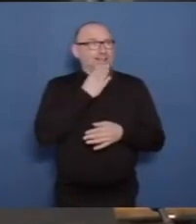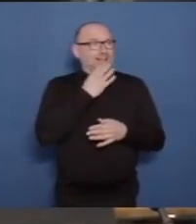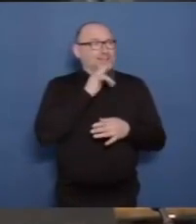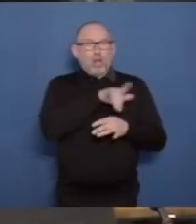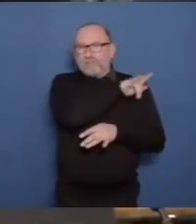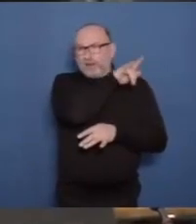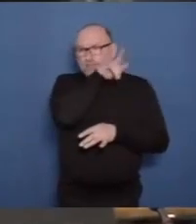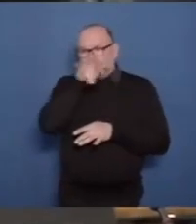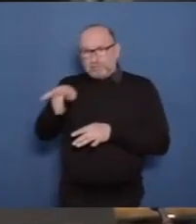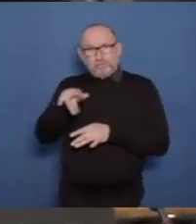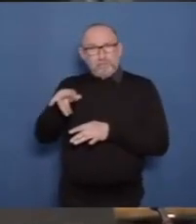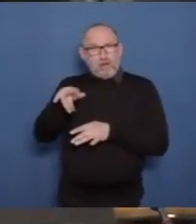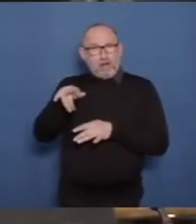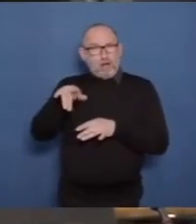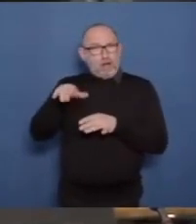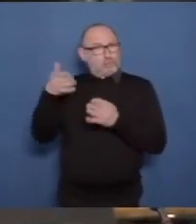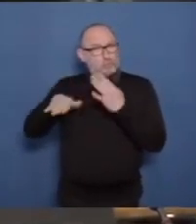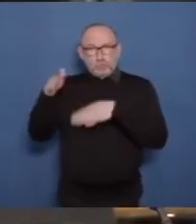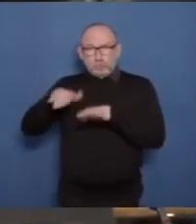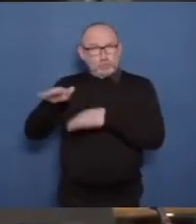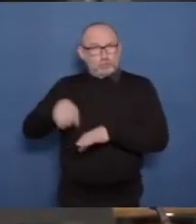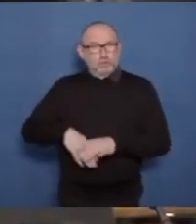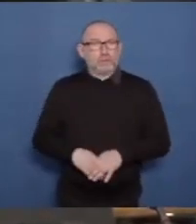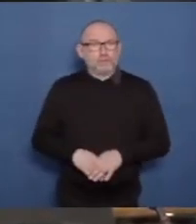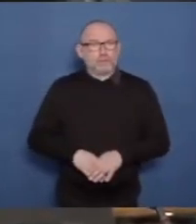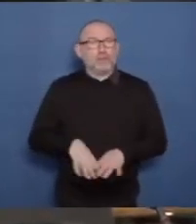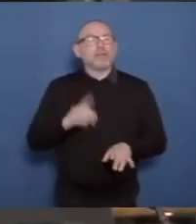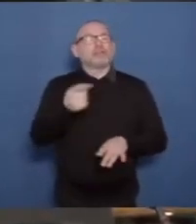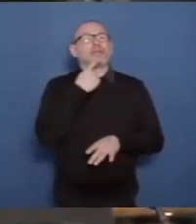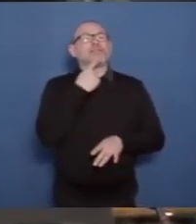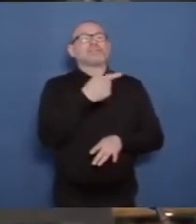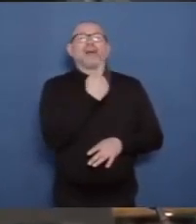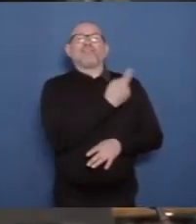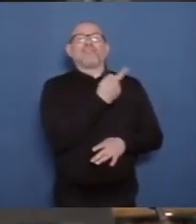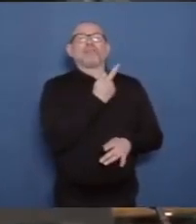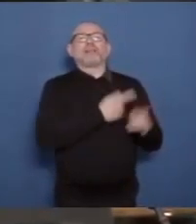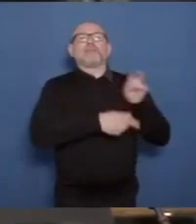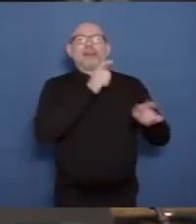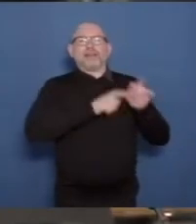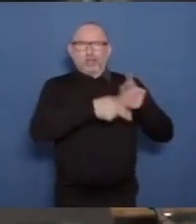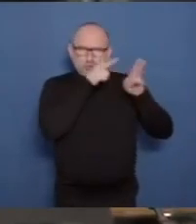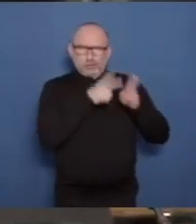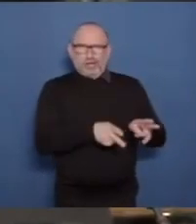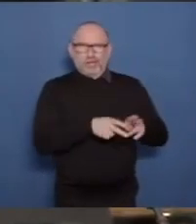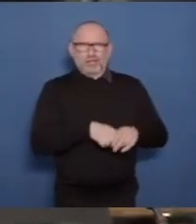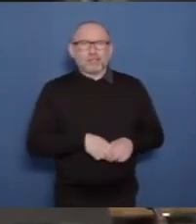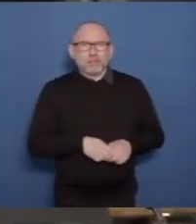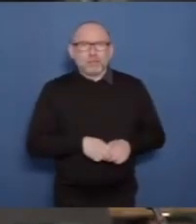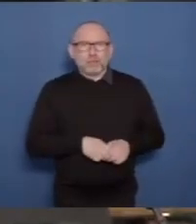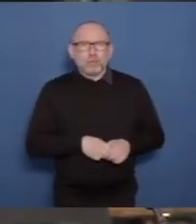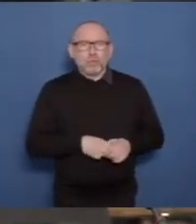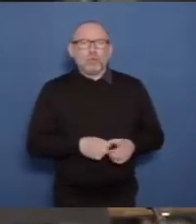Luftwaffe. Sie haben von Selbstverteidigungsrecht gesprochen, dass Sie wütend sind,